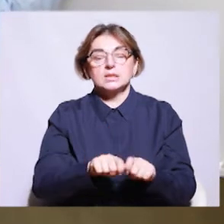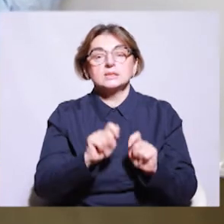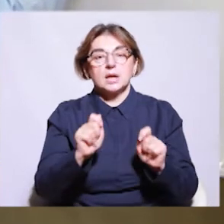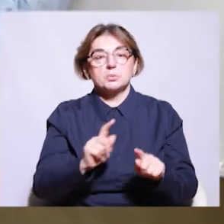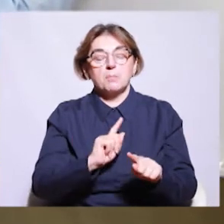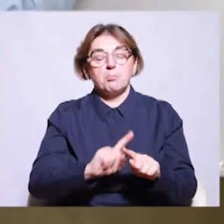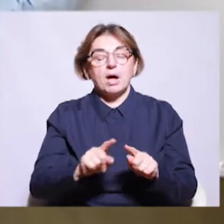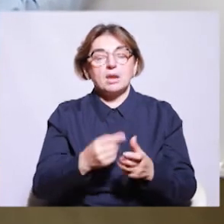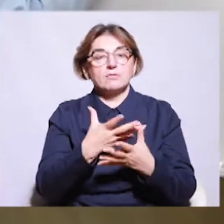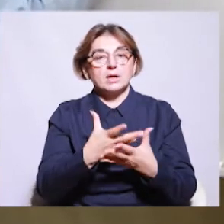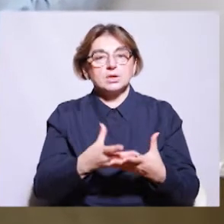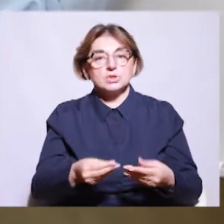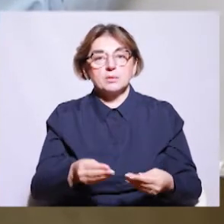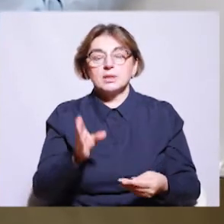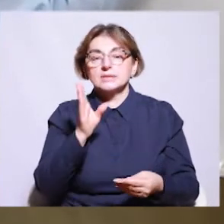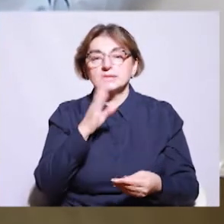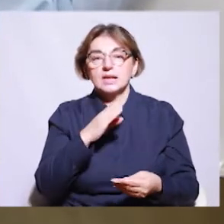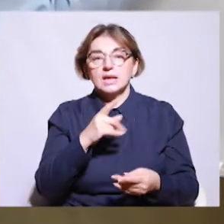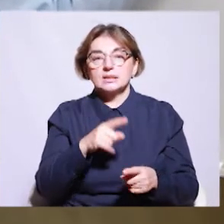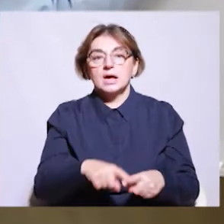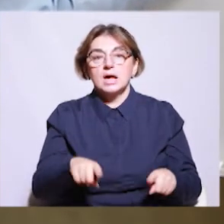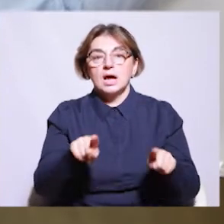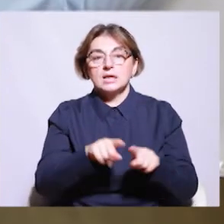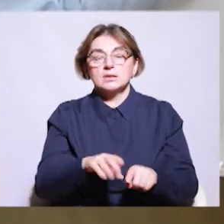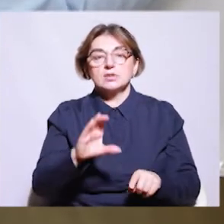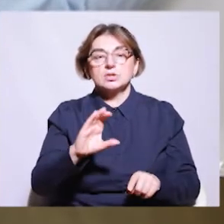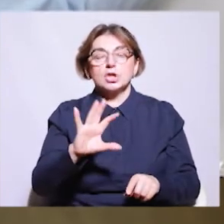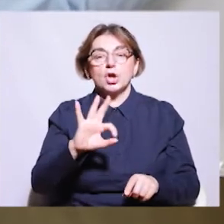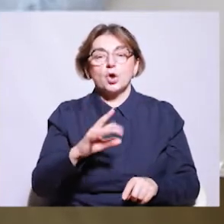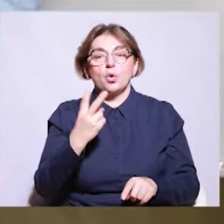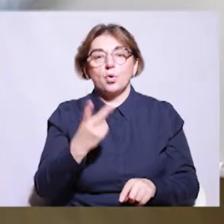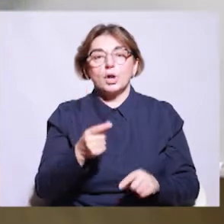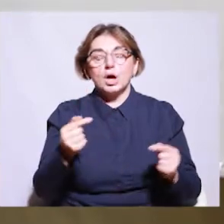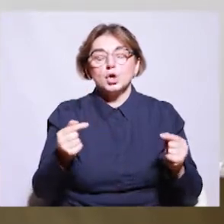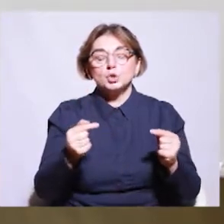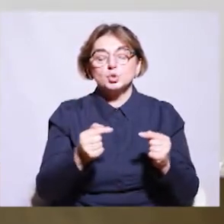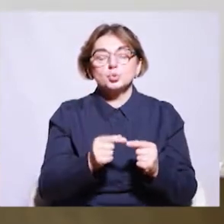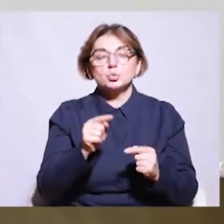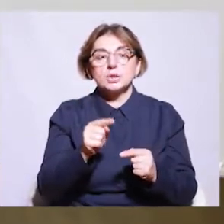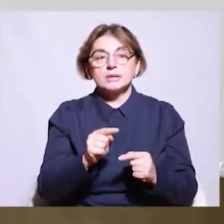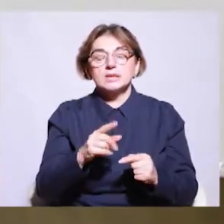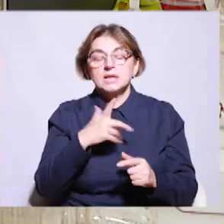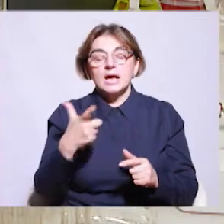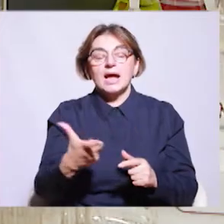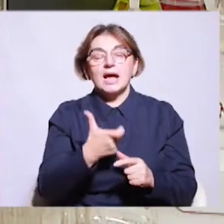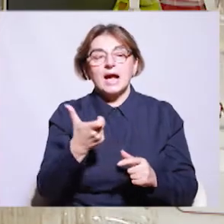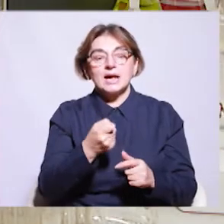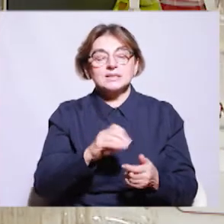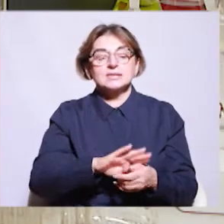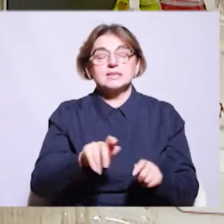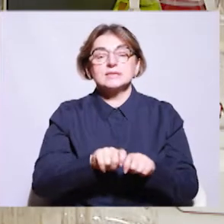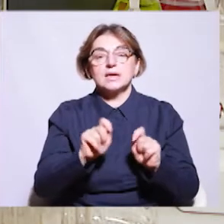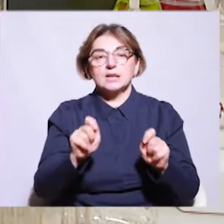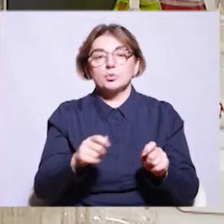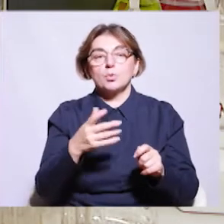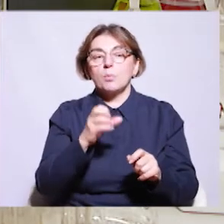წარმოქმნისთანავე იშლება წყლად და ნახშიროჟანგად. აი ზუსტად ეს ნახშიროჟანგი არის, რომელმაც